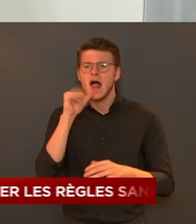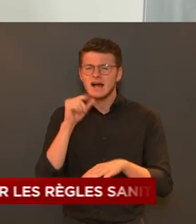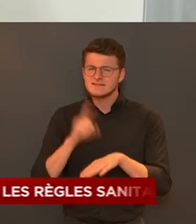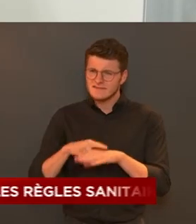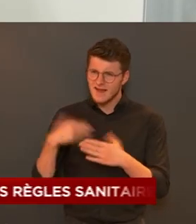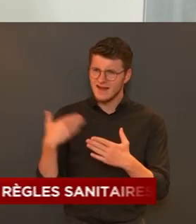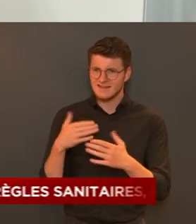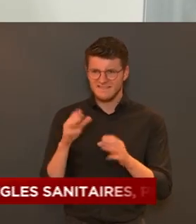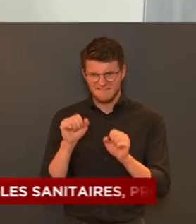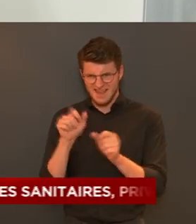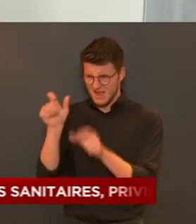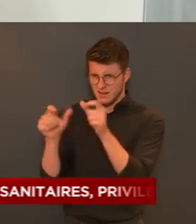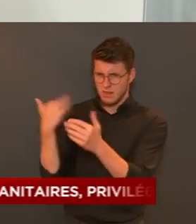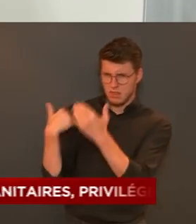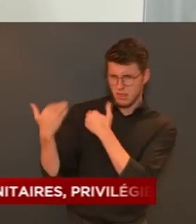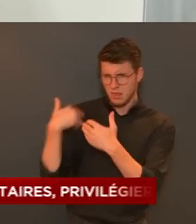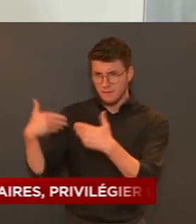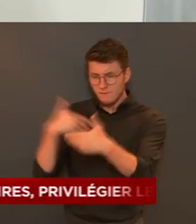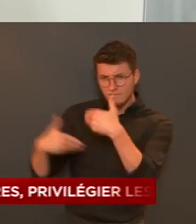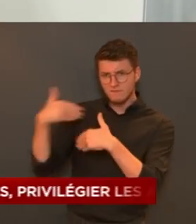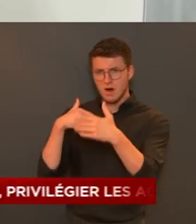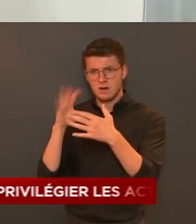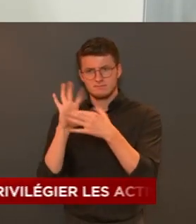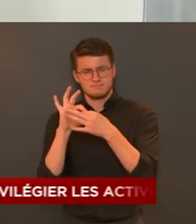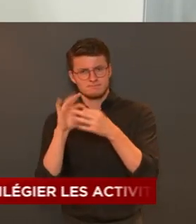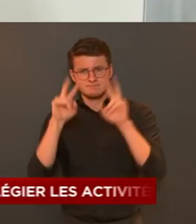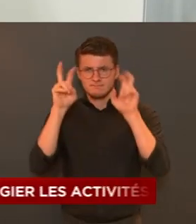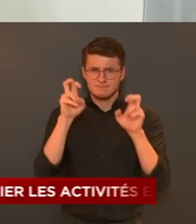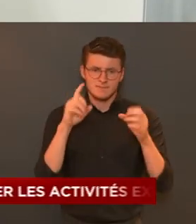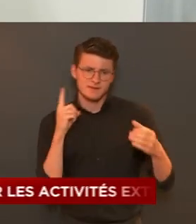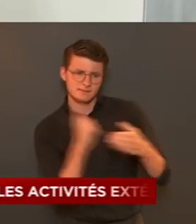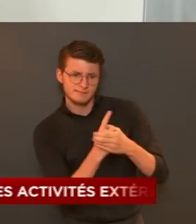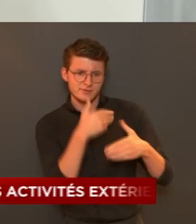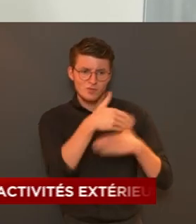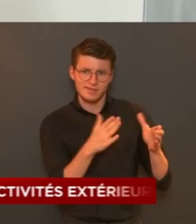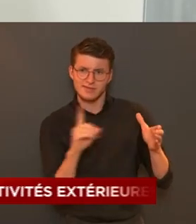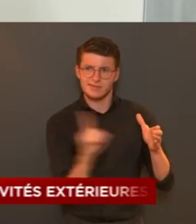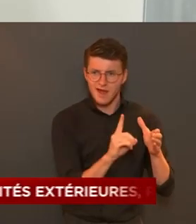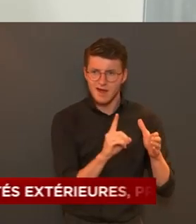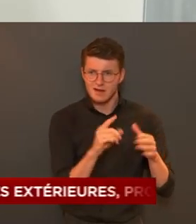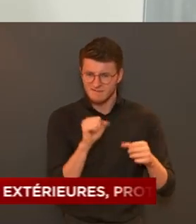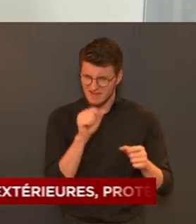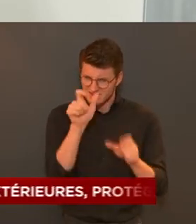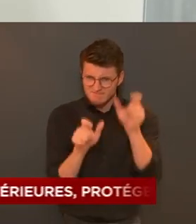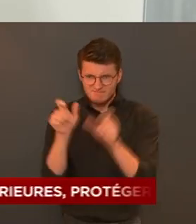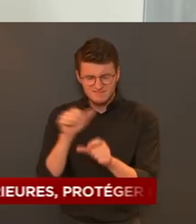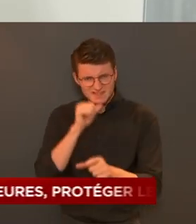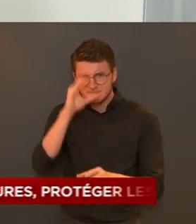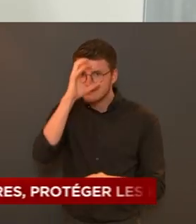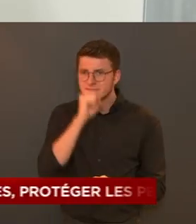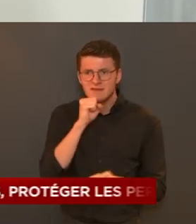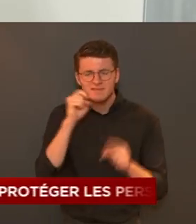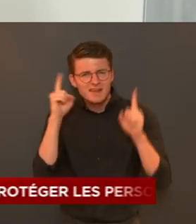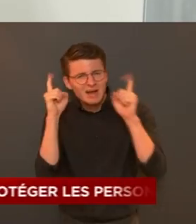Ces derniers temps, nous avons eu énormément de questions quant à la quarantaine. Le concept de la quarantaine n'est pas toujours